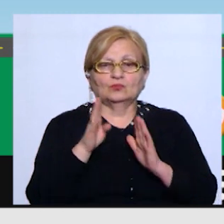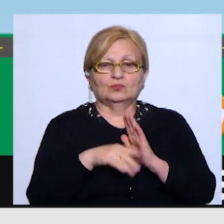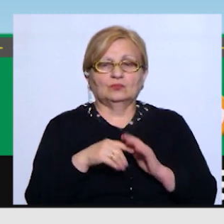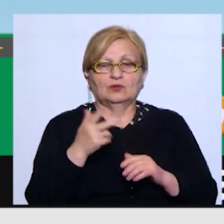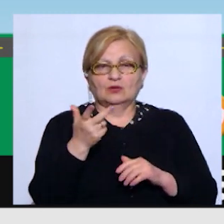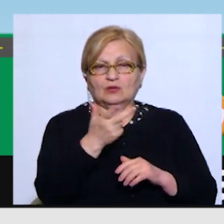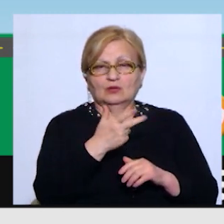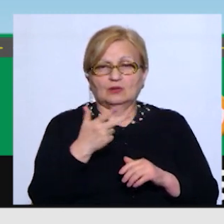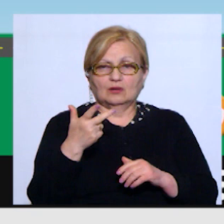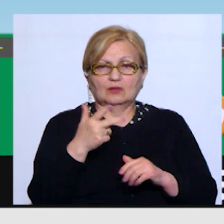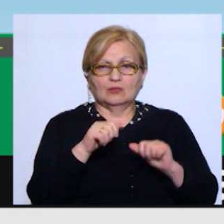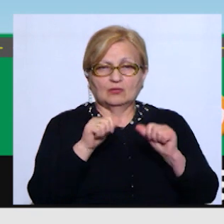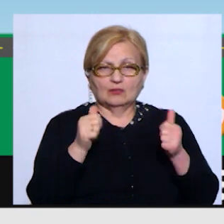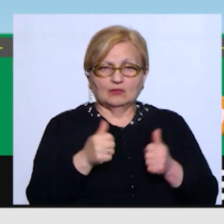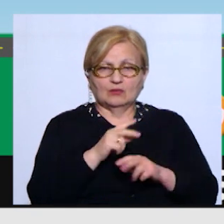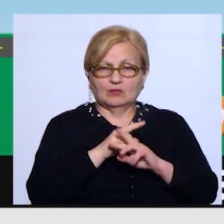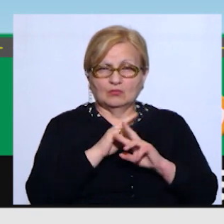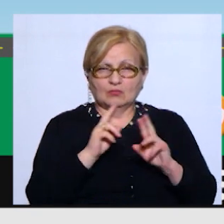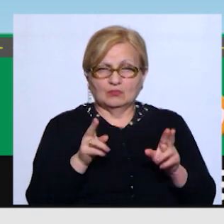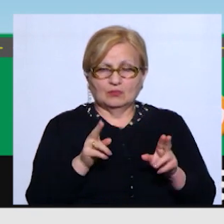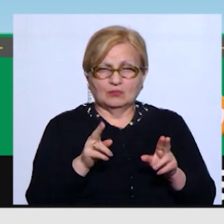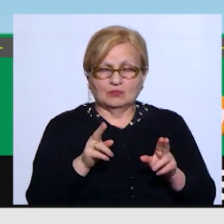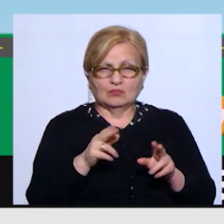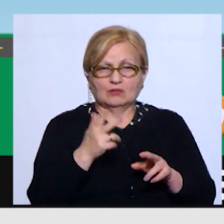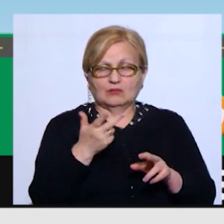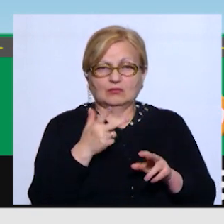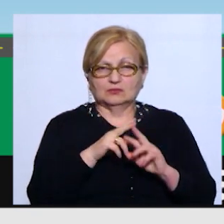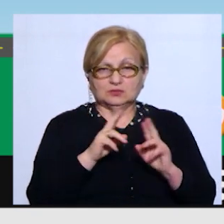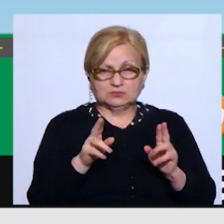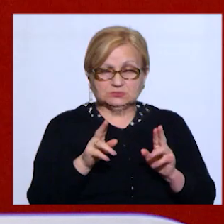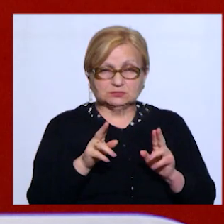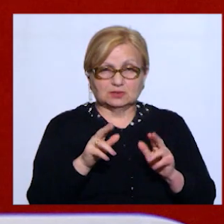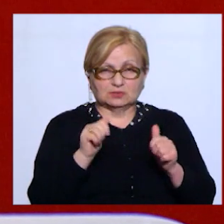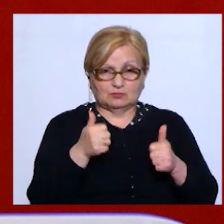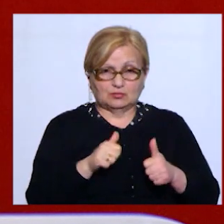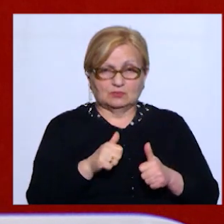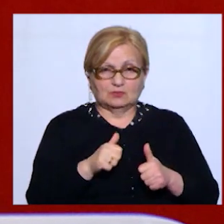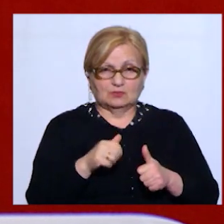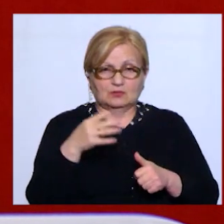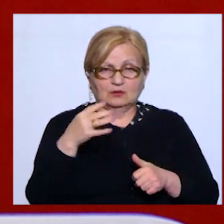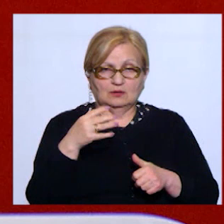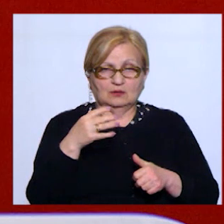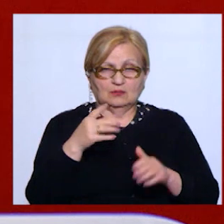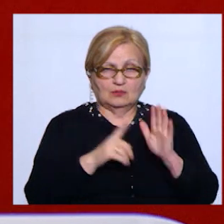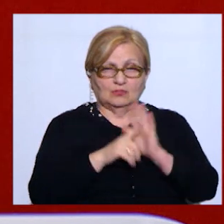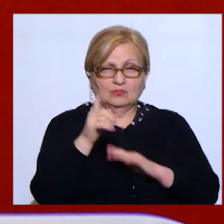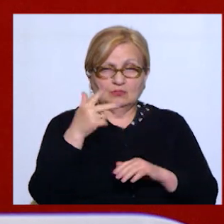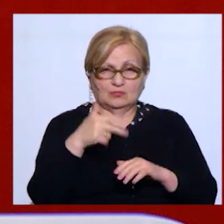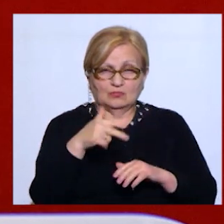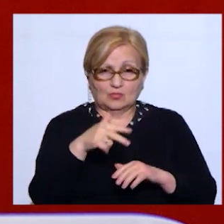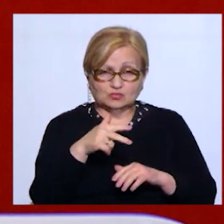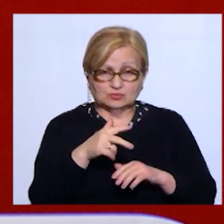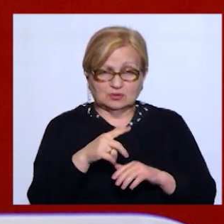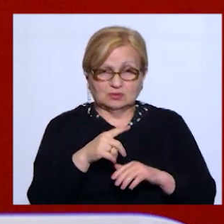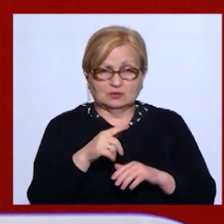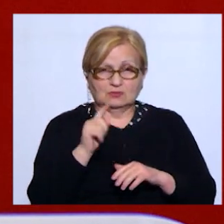სამივე ფორმა არის ერთნაირი, მაგრამ ახლა უნდა დავიწყოთ ანალიზი. ნახეთ, რომ 40 როცა ქონდა კუთხე 30